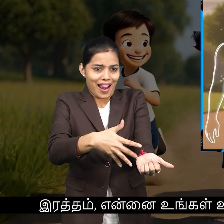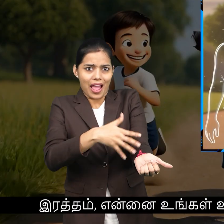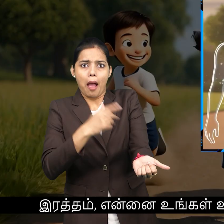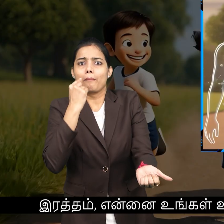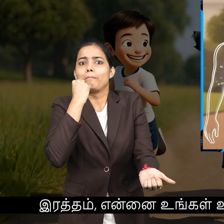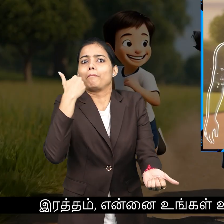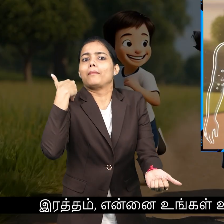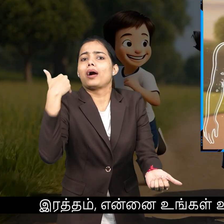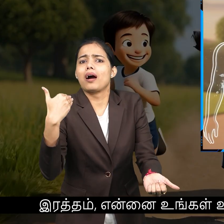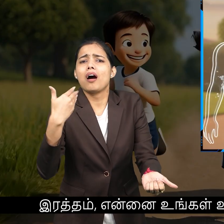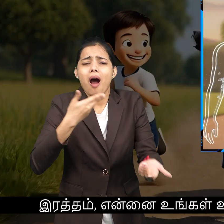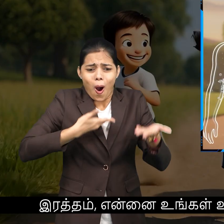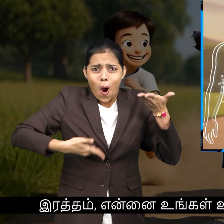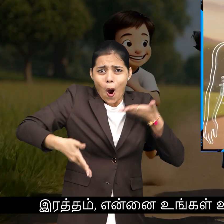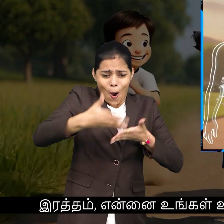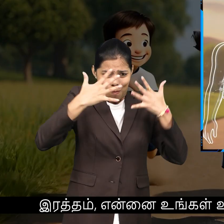சுமந்து செல்கிறது.